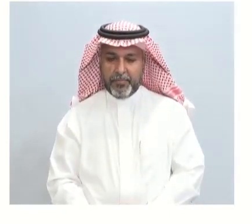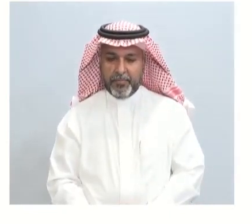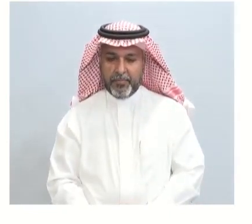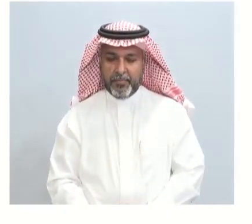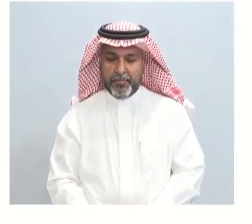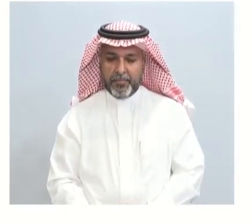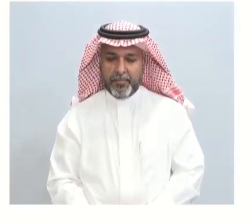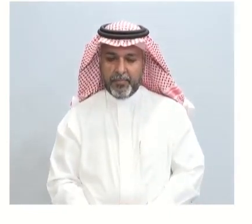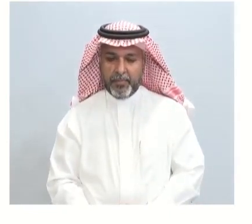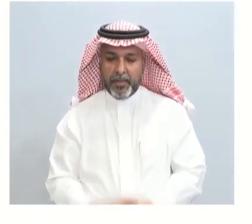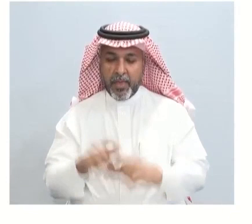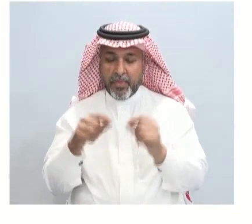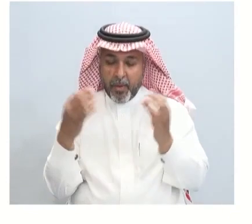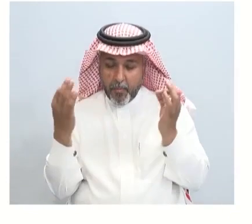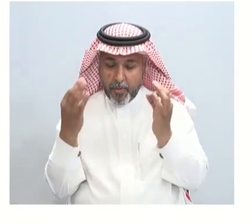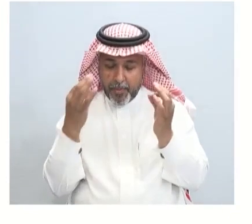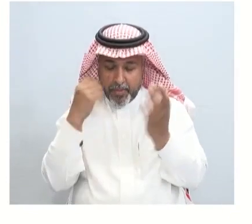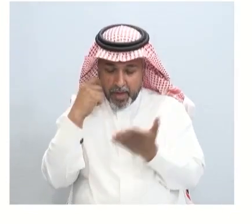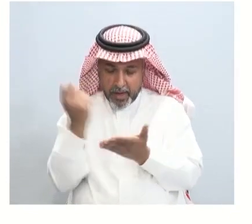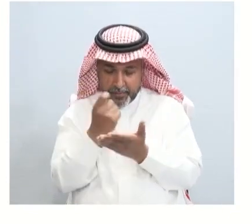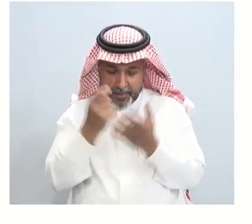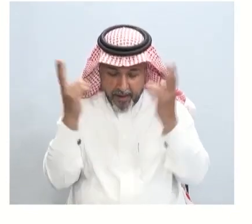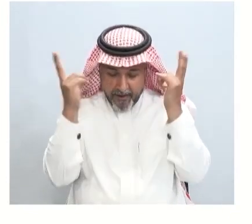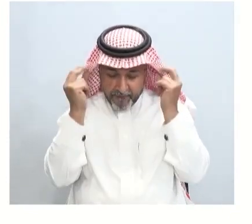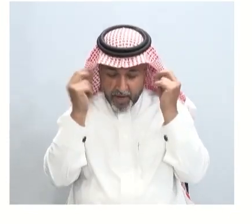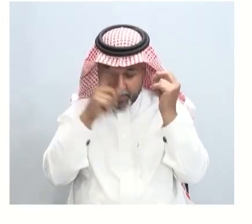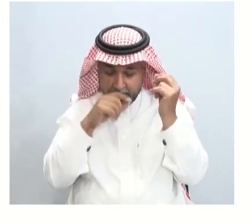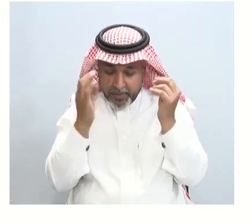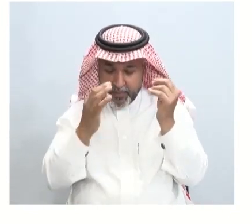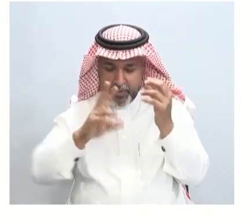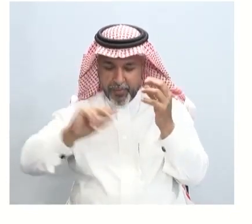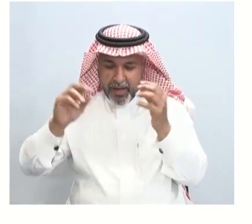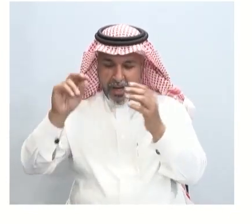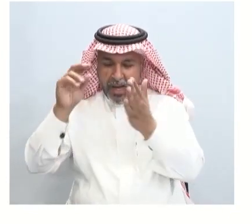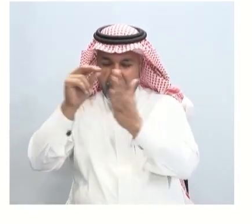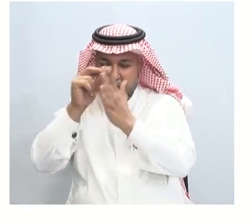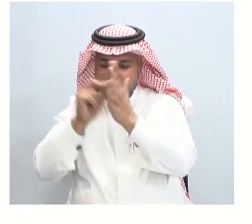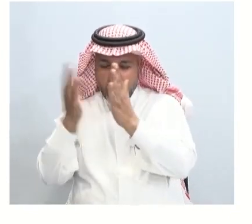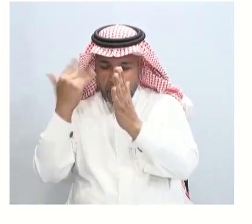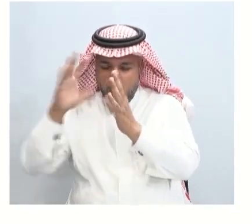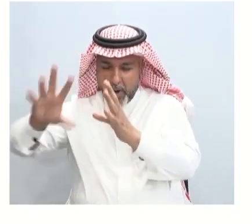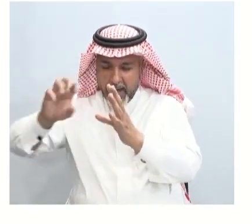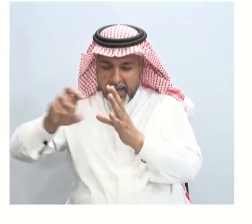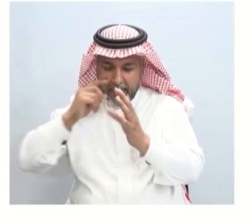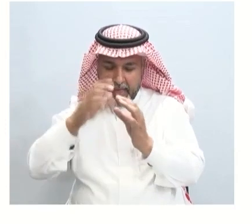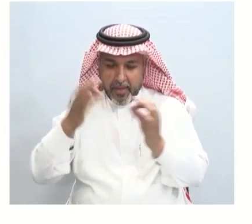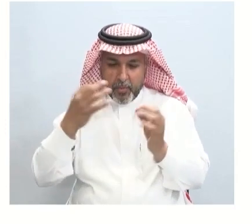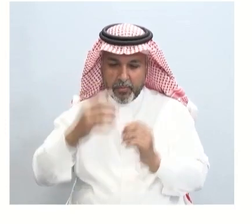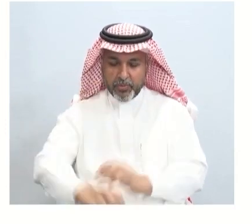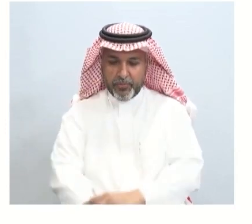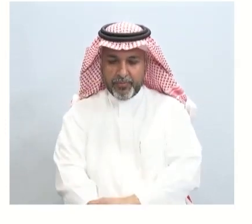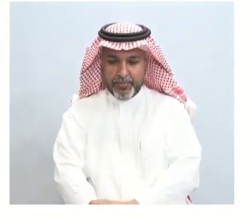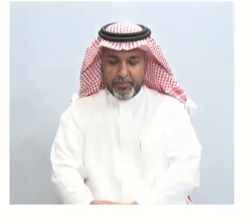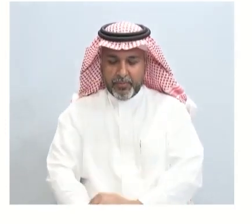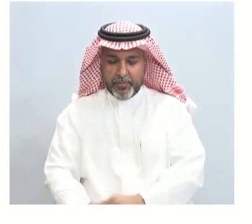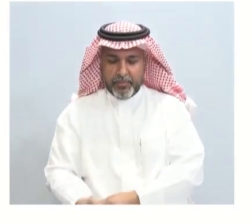ننتهي الى مراجعه لملخص المفهوم اللي نبغى نحدد للدوال المثلثيه السته سعتها وطول دورتها